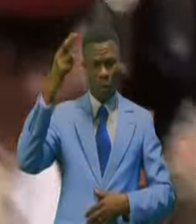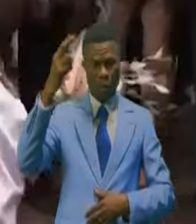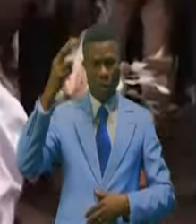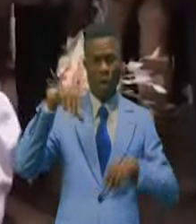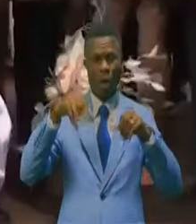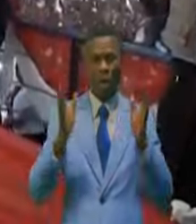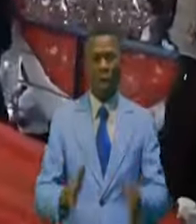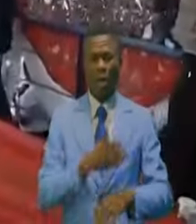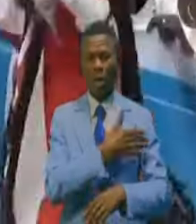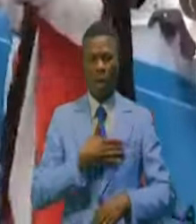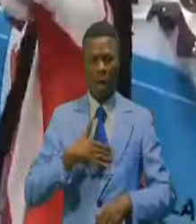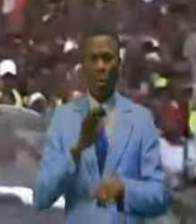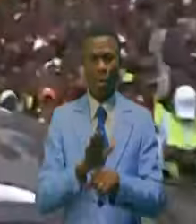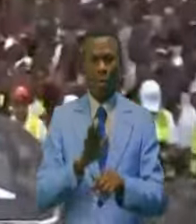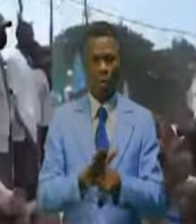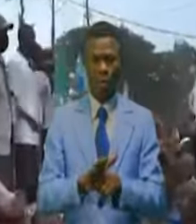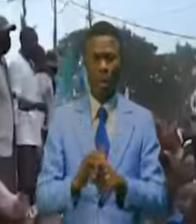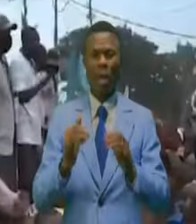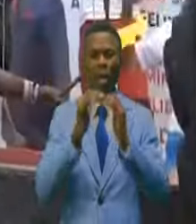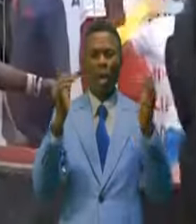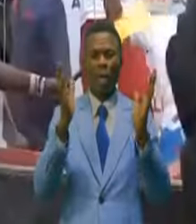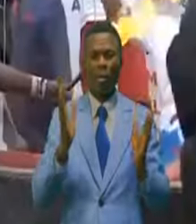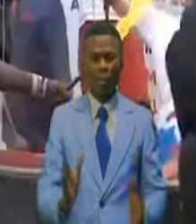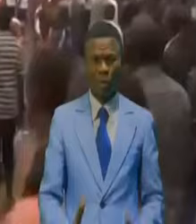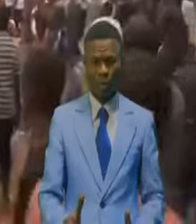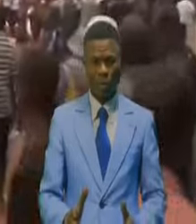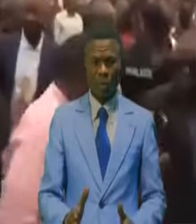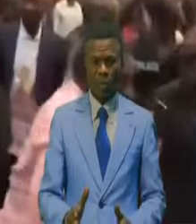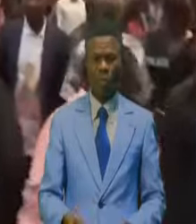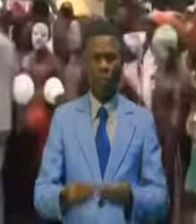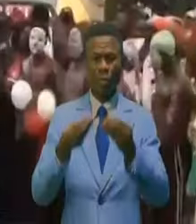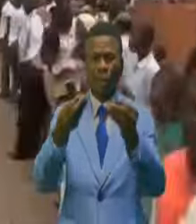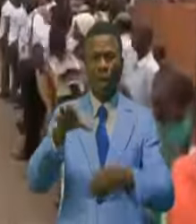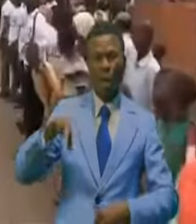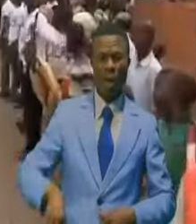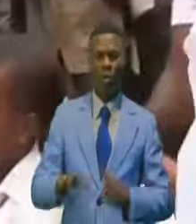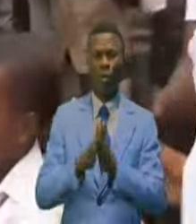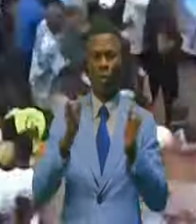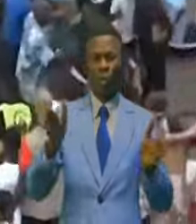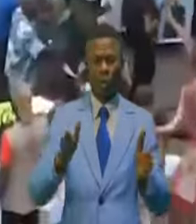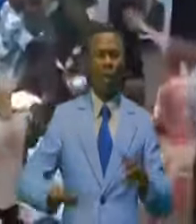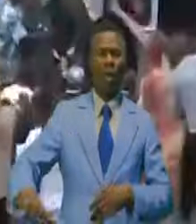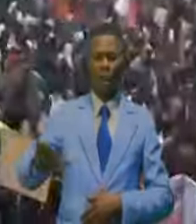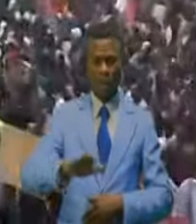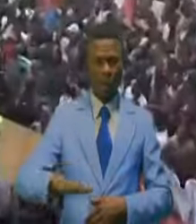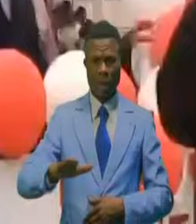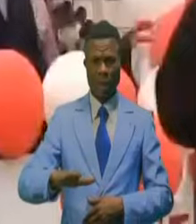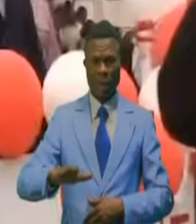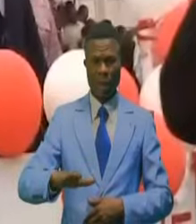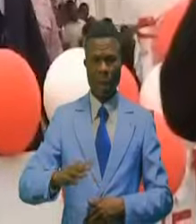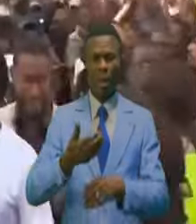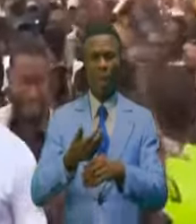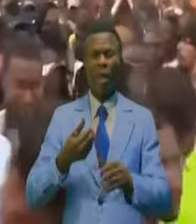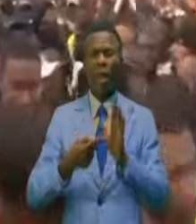les Congolais appellent affectueusement le pacificateur, a su mettre l'intérêt général et de la nation avant ses